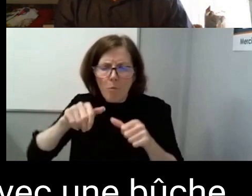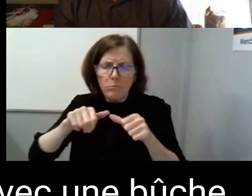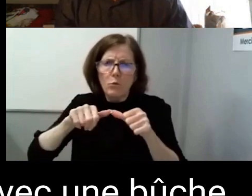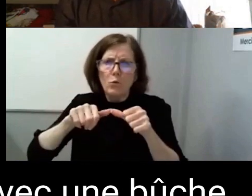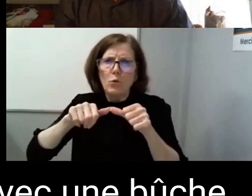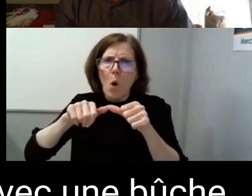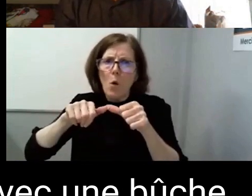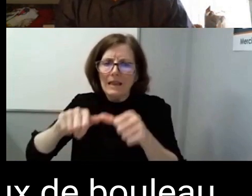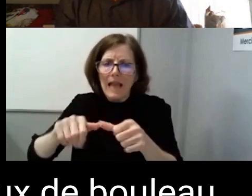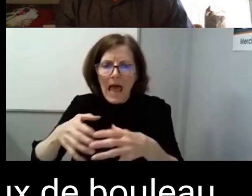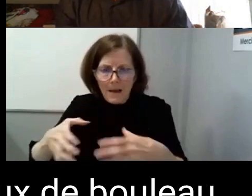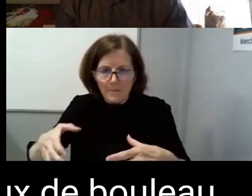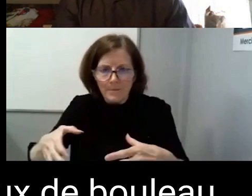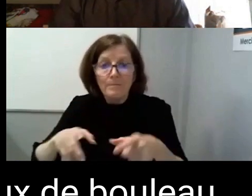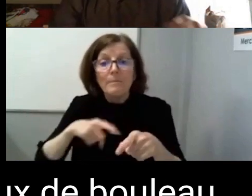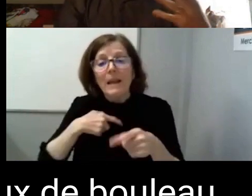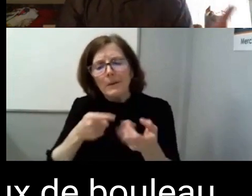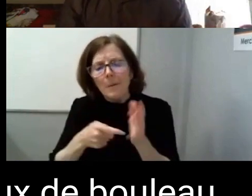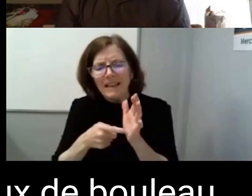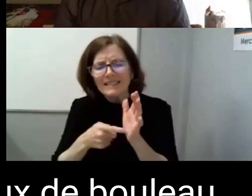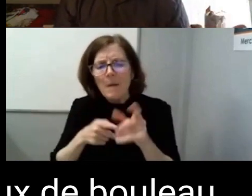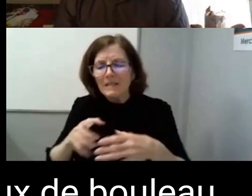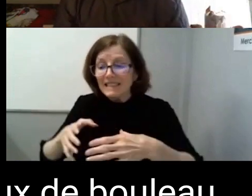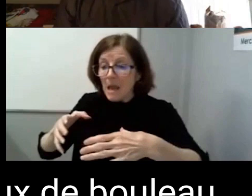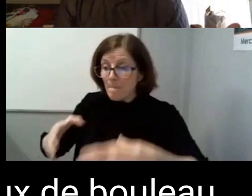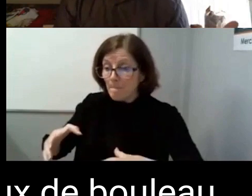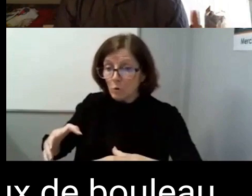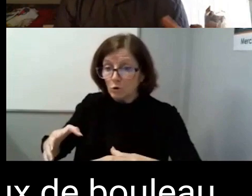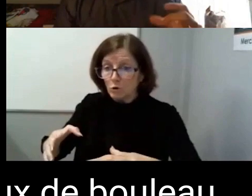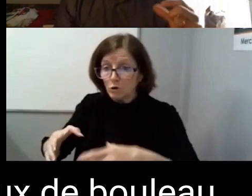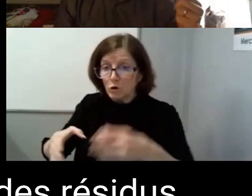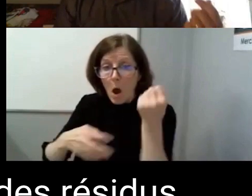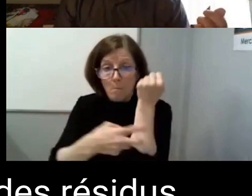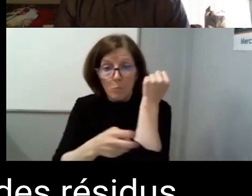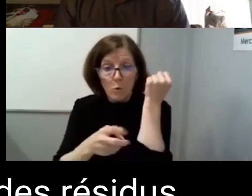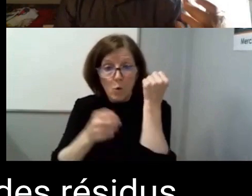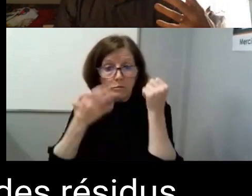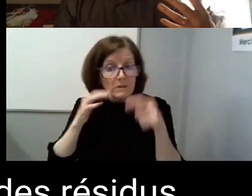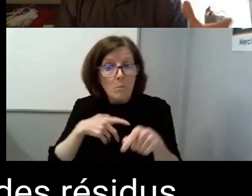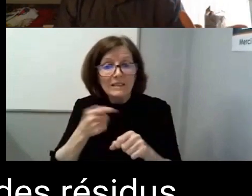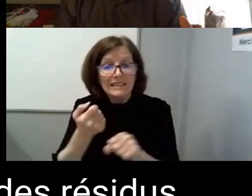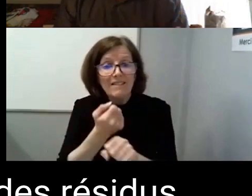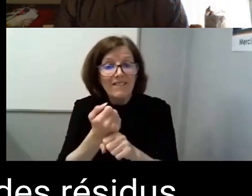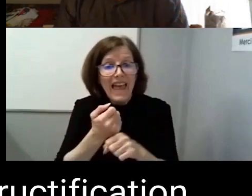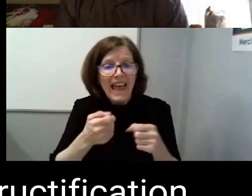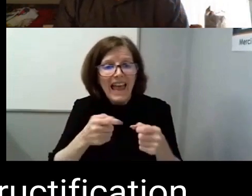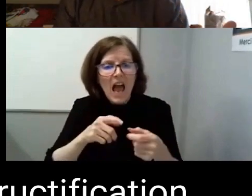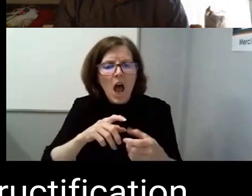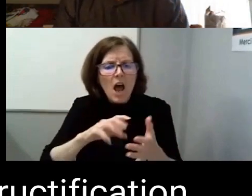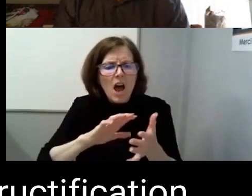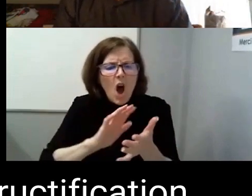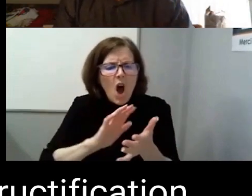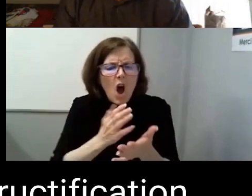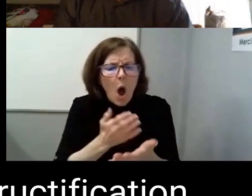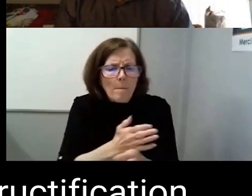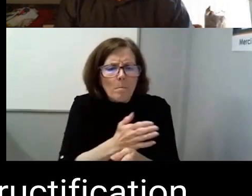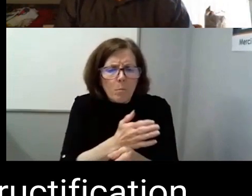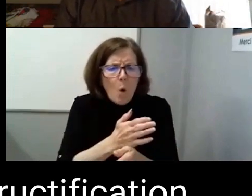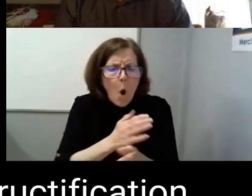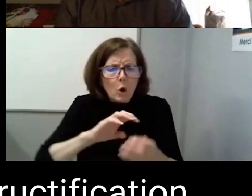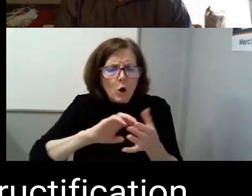travaille avec une bûche de bouleau, je ne sais pas s'ils font des copeaux de bouleau, mais si je travaille avec soit une bûche ou des résidus, mettons une bûche, moi, je